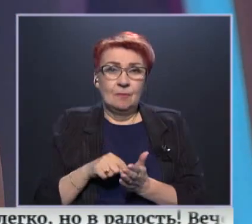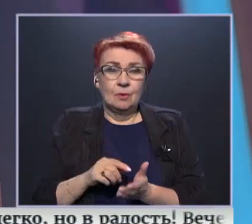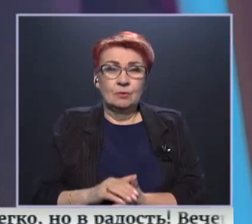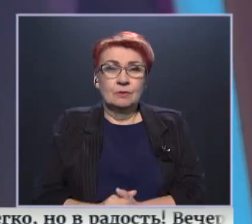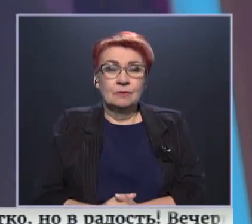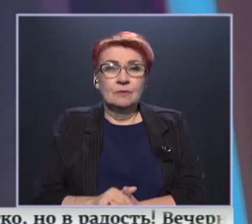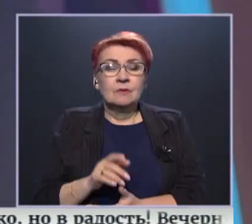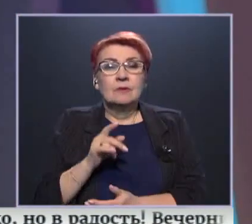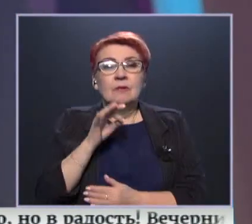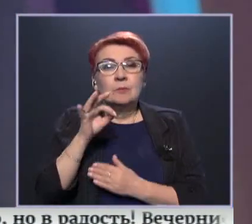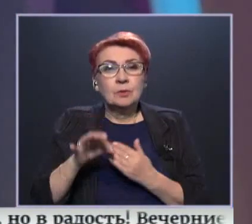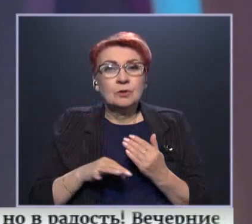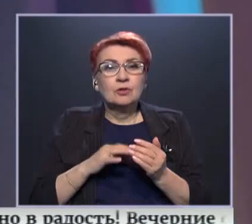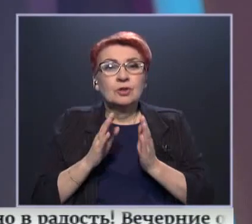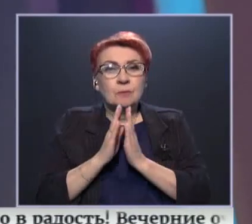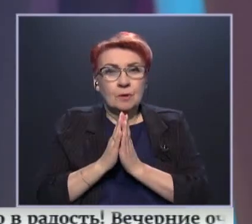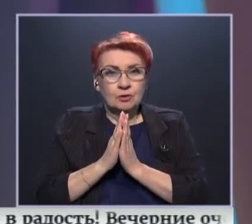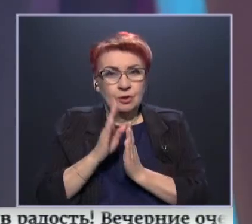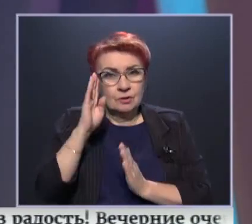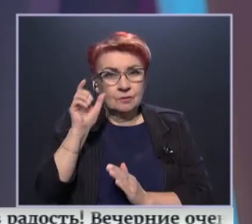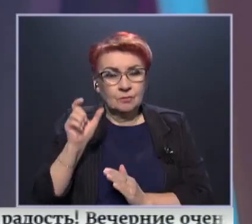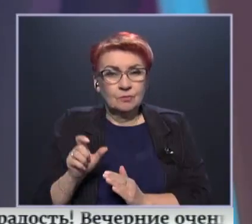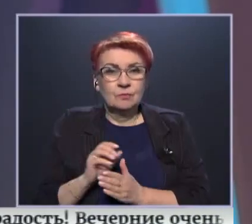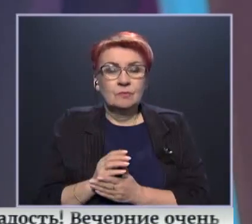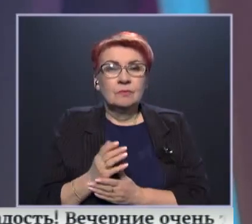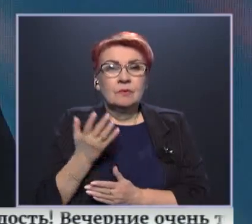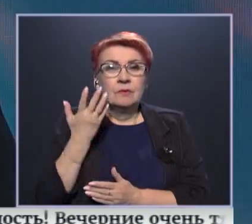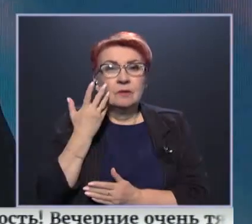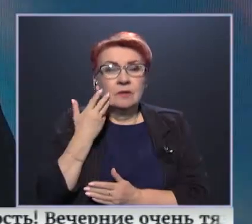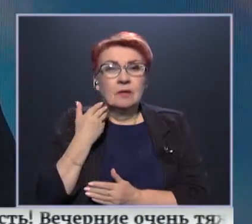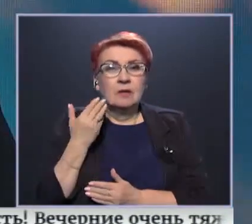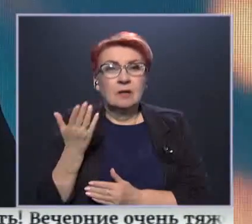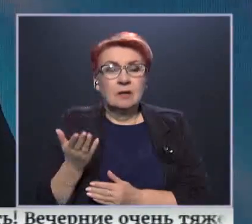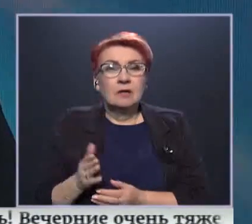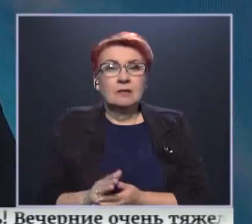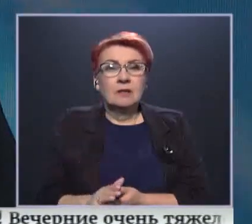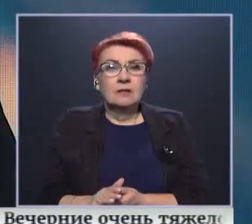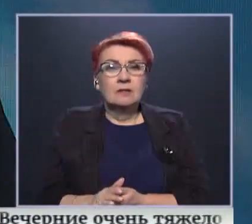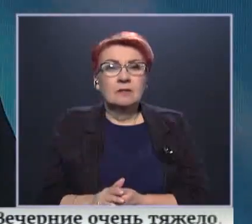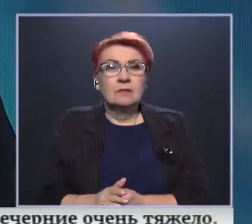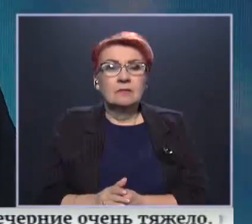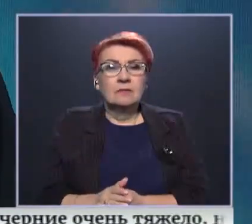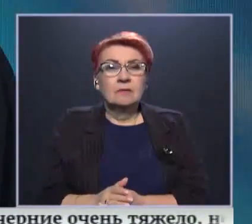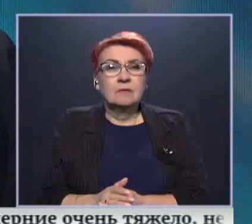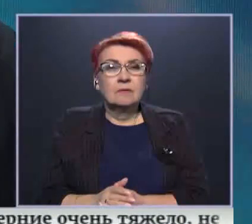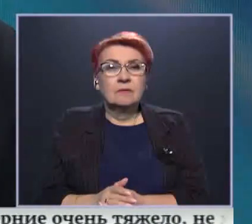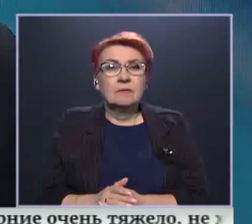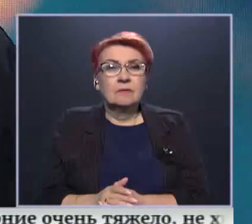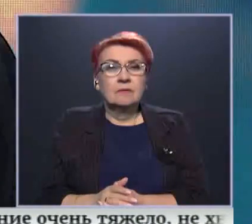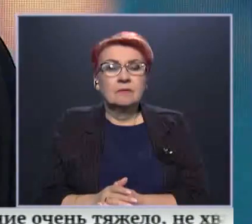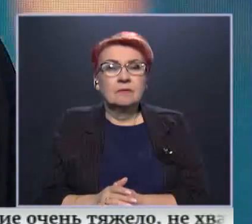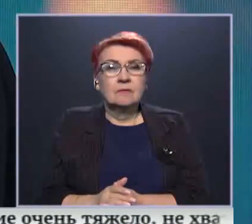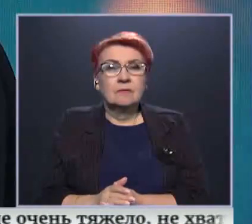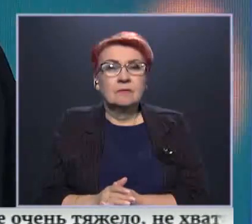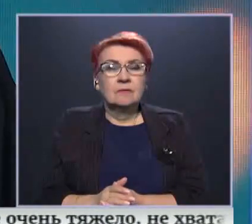Скажите, пожалуйста, когда... Я просто глубоко верующий человек. Не будем касаться